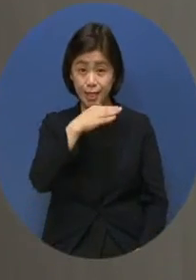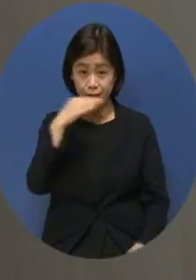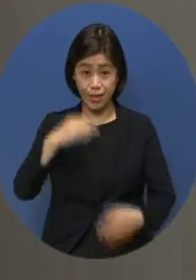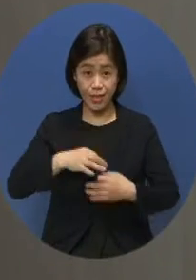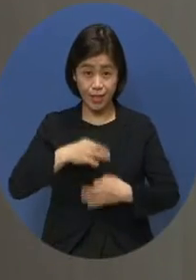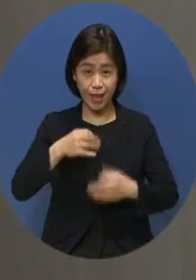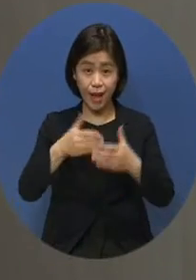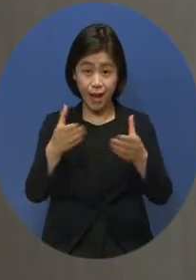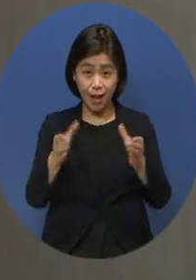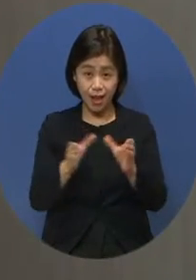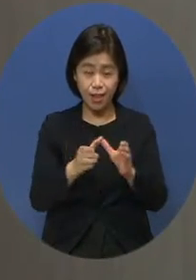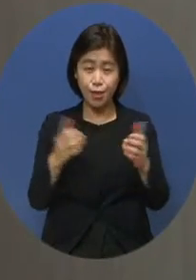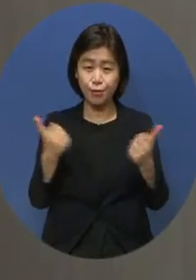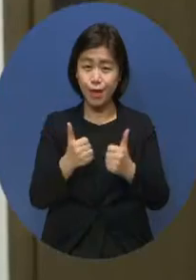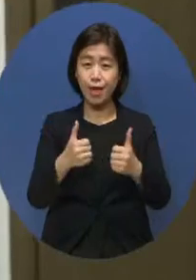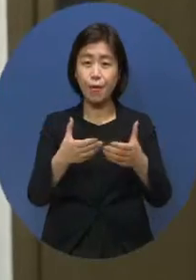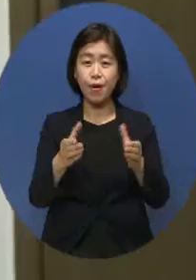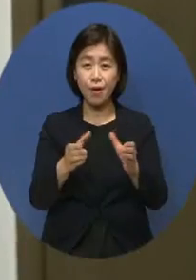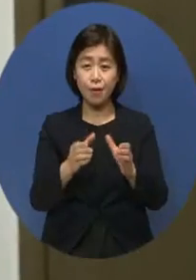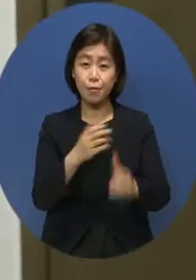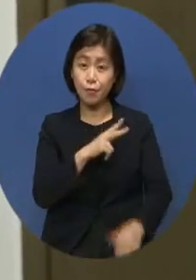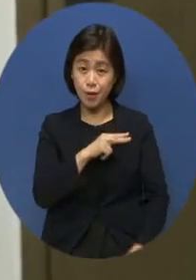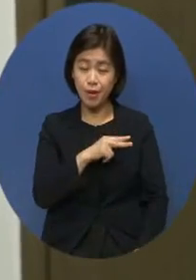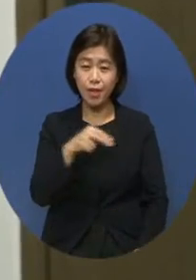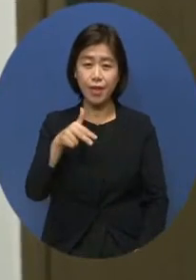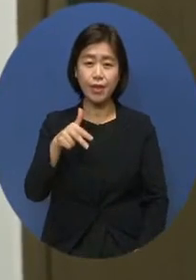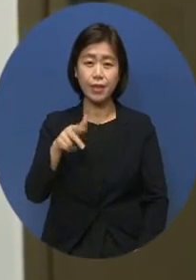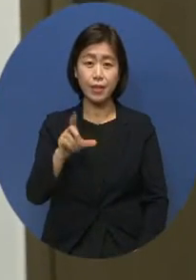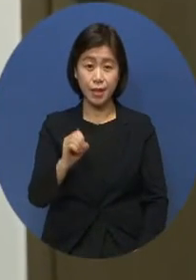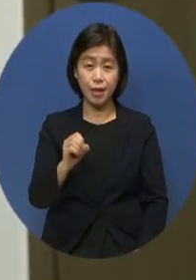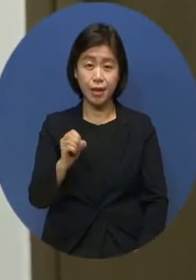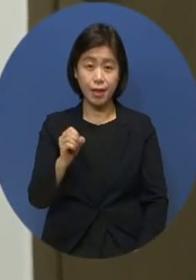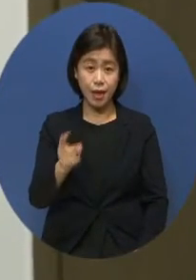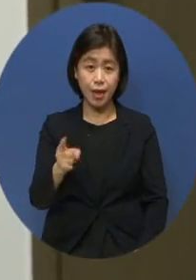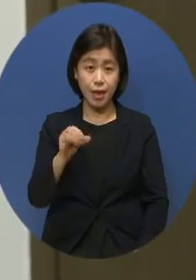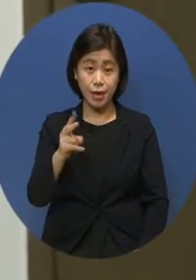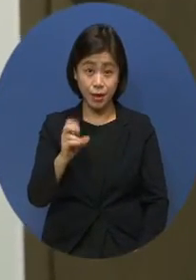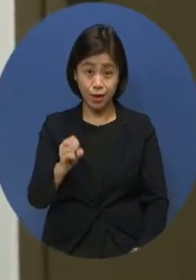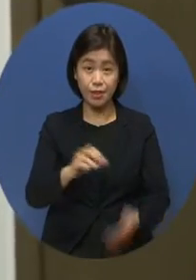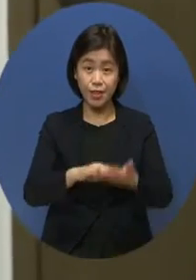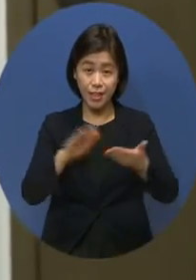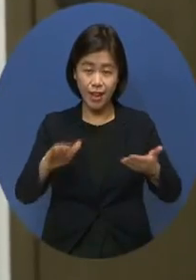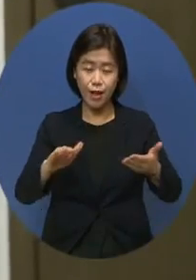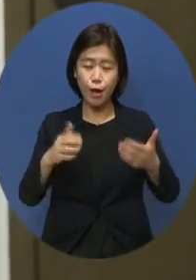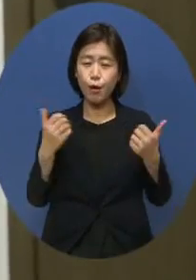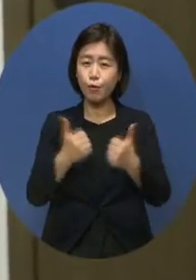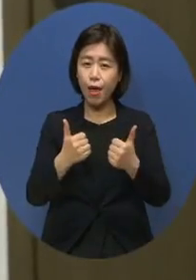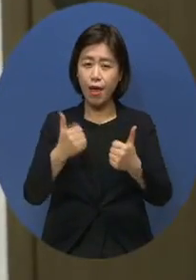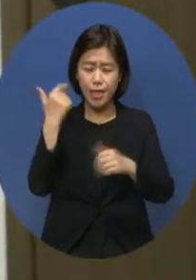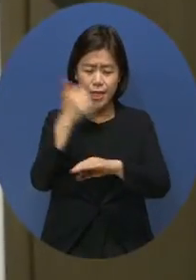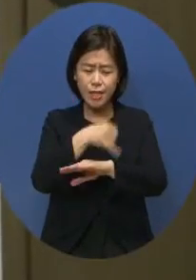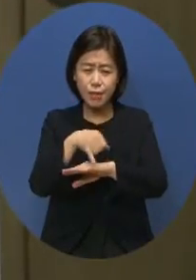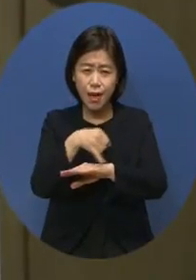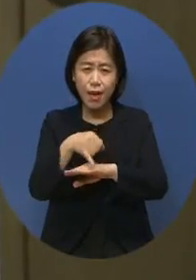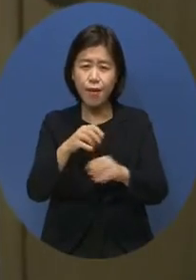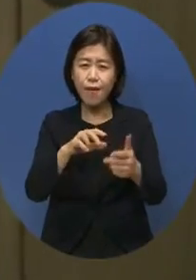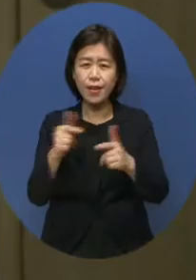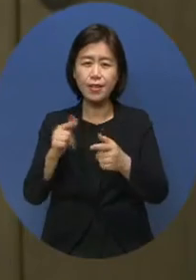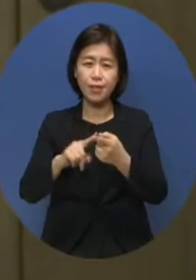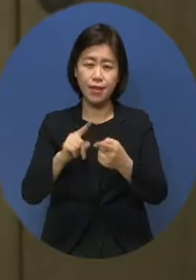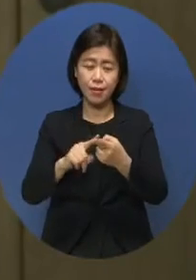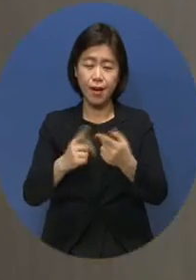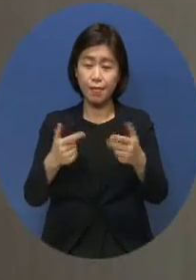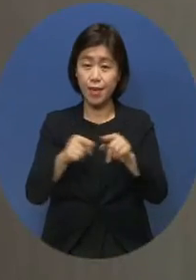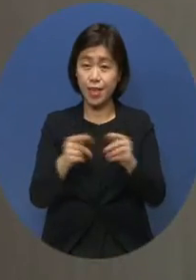국회의원 장혜영이라고 합니다. 국회 기획재정위원회에서 함께 일을 하고 있고요. 특히나 장애인권의